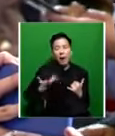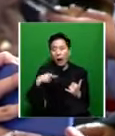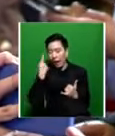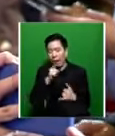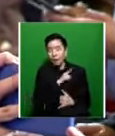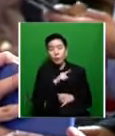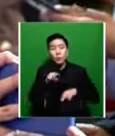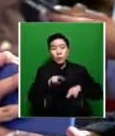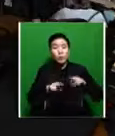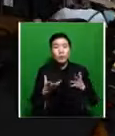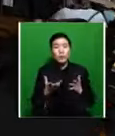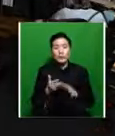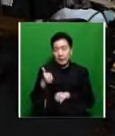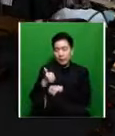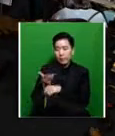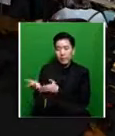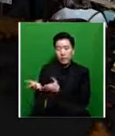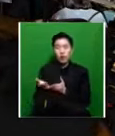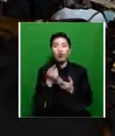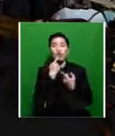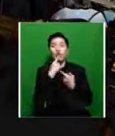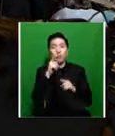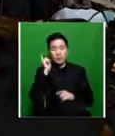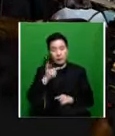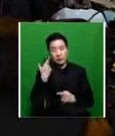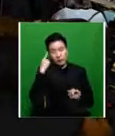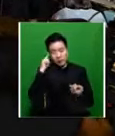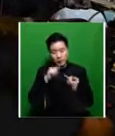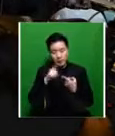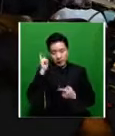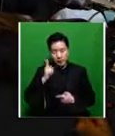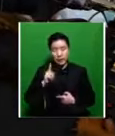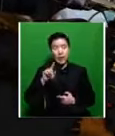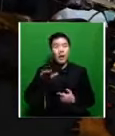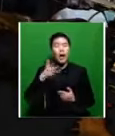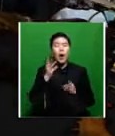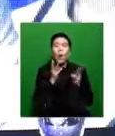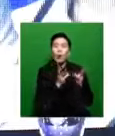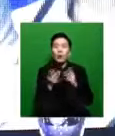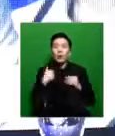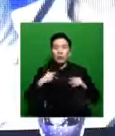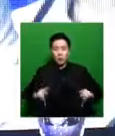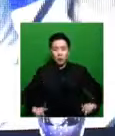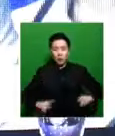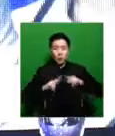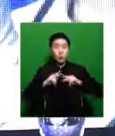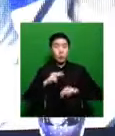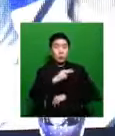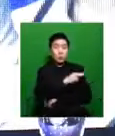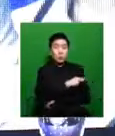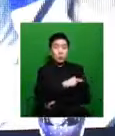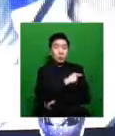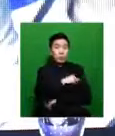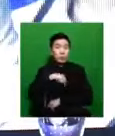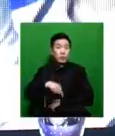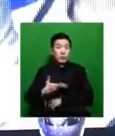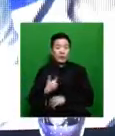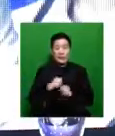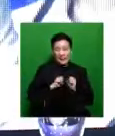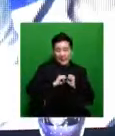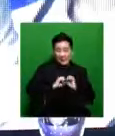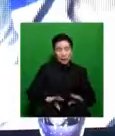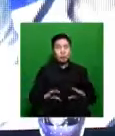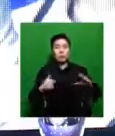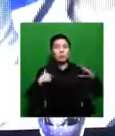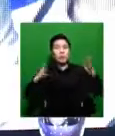ผมให้ท่านดีช่วยตอบเลยแต่ผมว่าโดยหลักแล้วพวกเรากระทรวงสุขไม่มีการตั้งข้อรังเกียจรังง